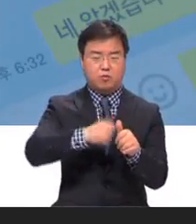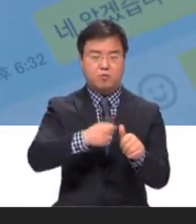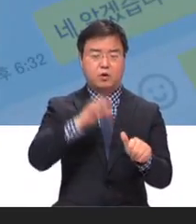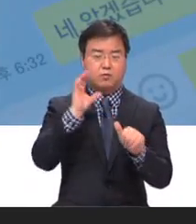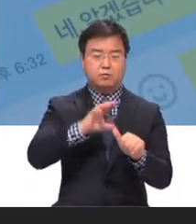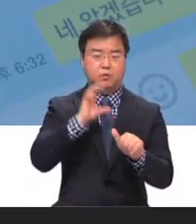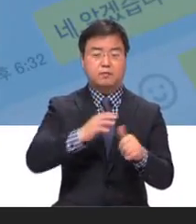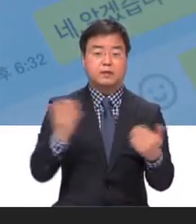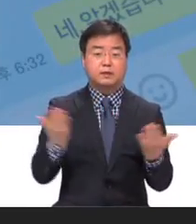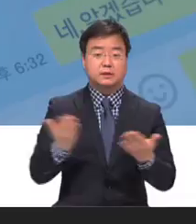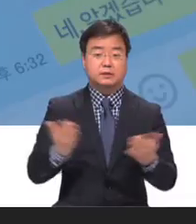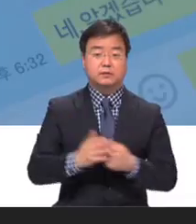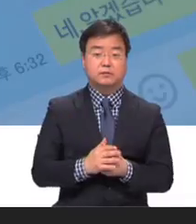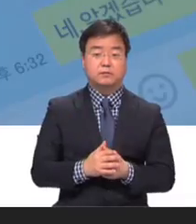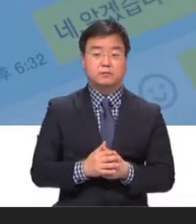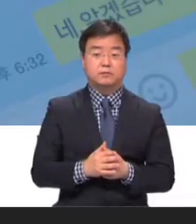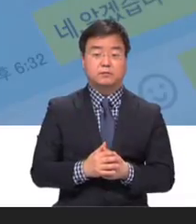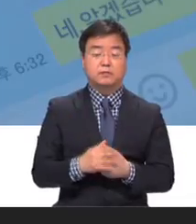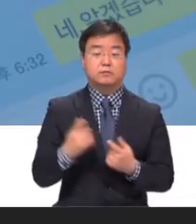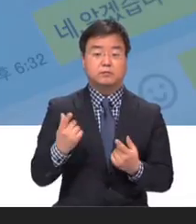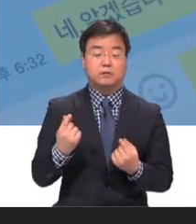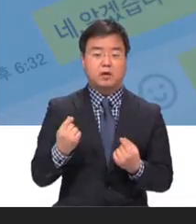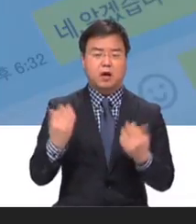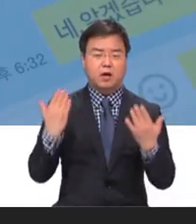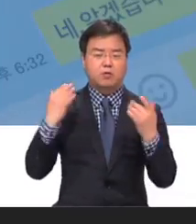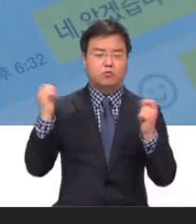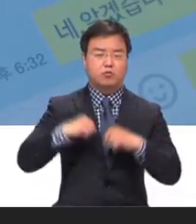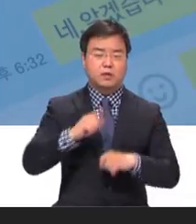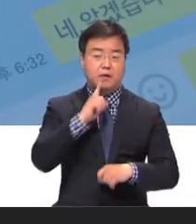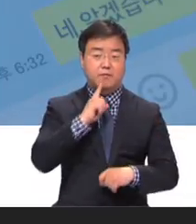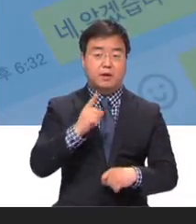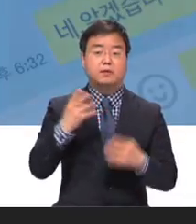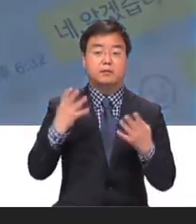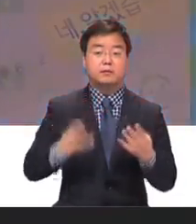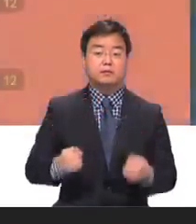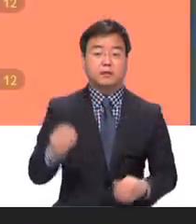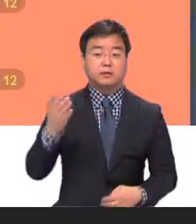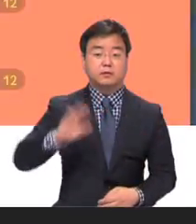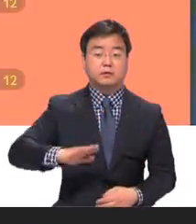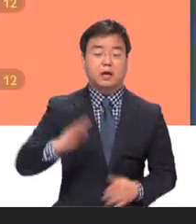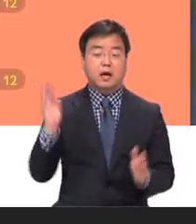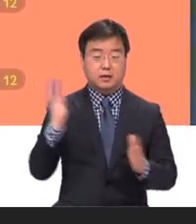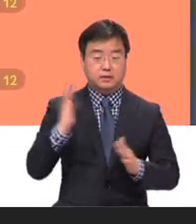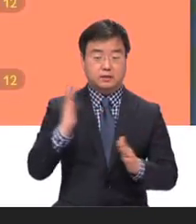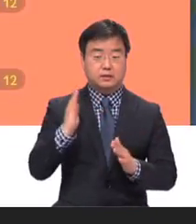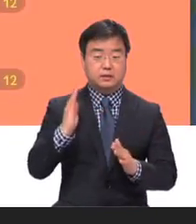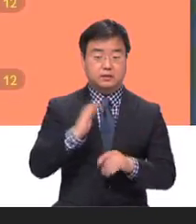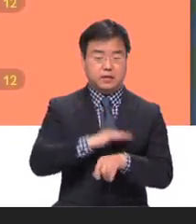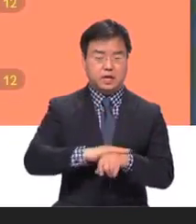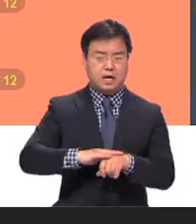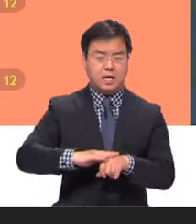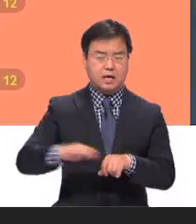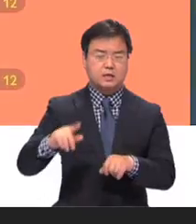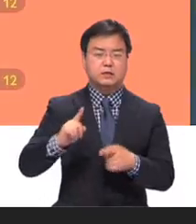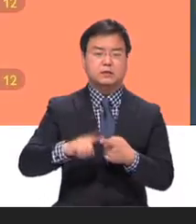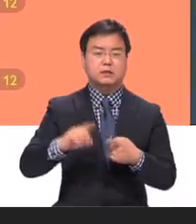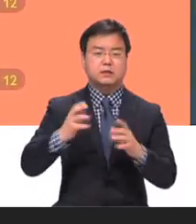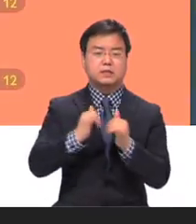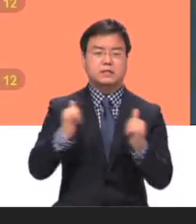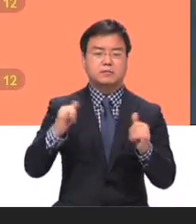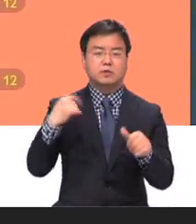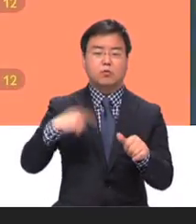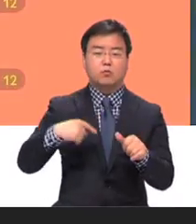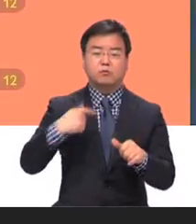것이 어쨌든 그 학교 붕괴다 이런 이야기들을 많이 하는데 네. 학생들이 제대로 시민 교육을 받지 못하다